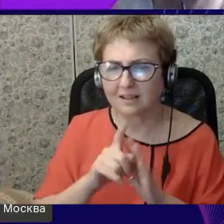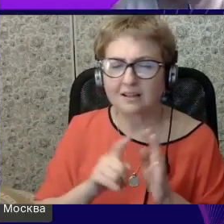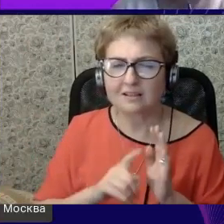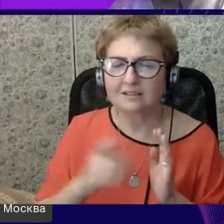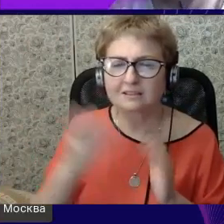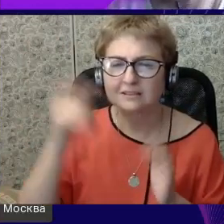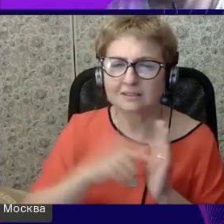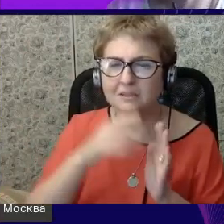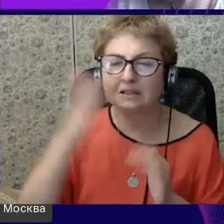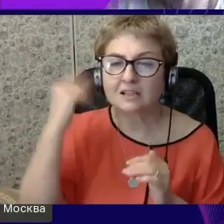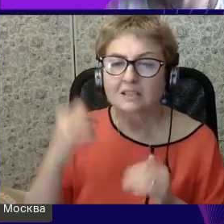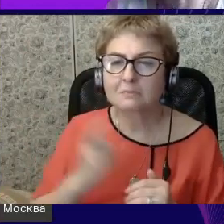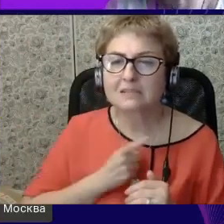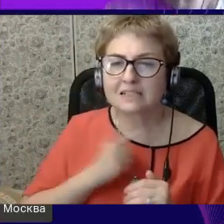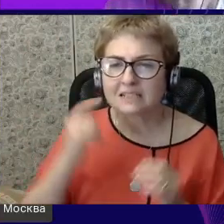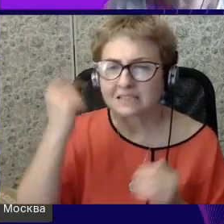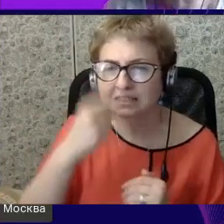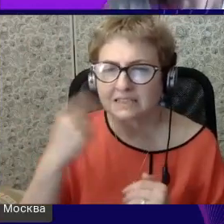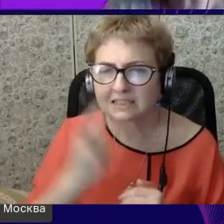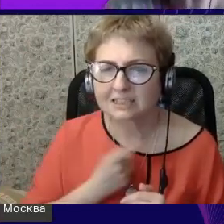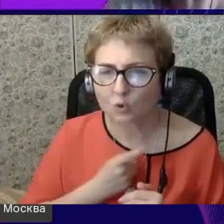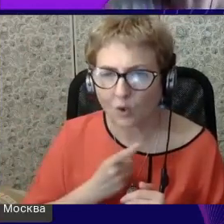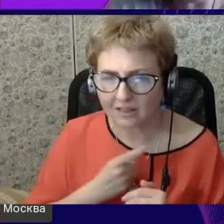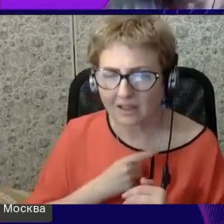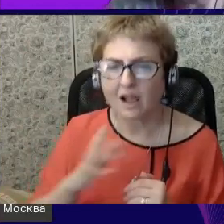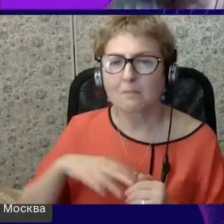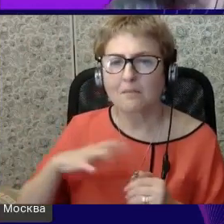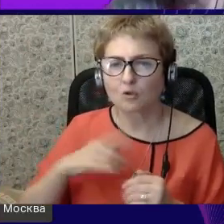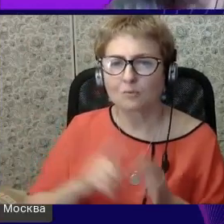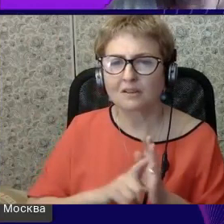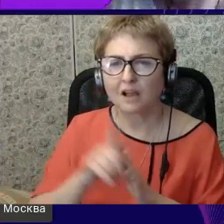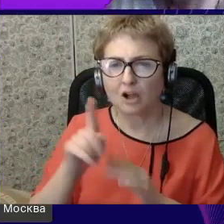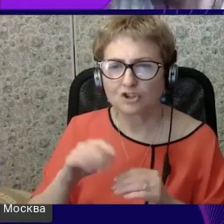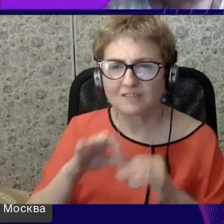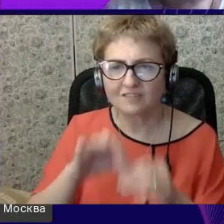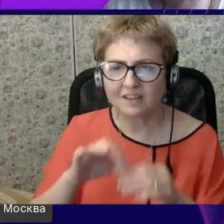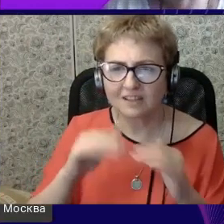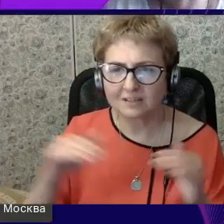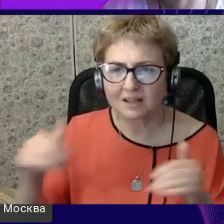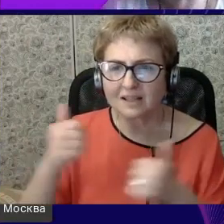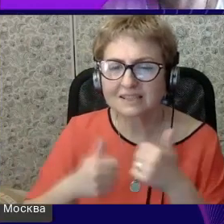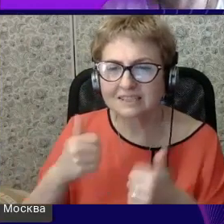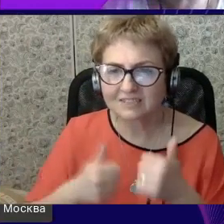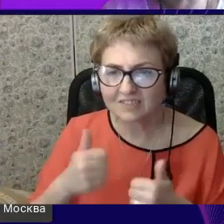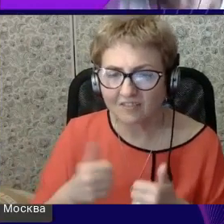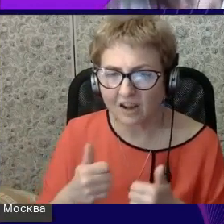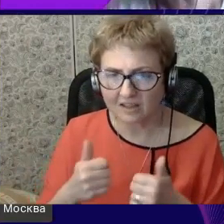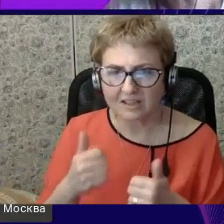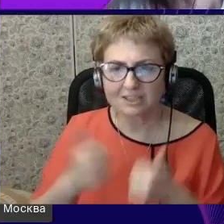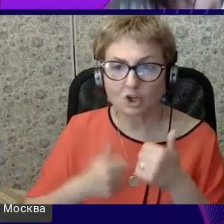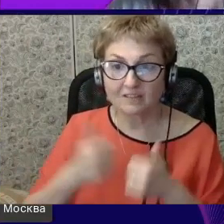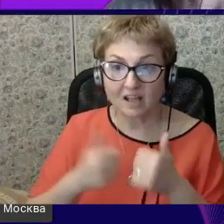давно, вот, больше 7 лет назад, мы начали именно с сольных видов спорта. Потом в какой-то момент мы